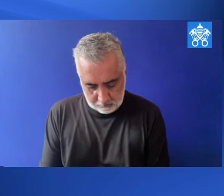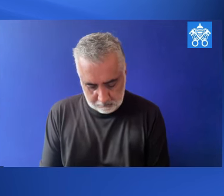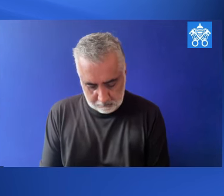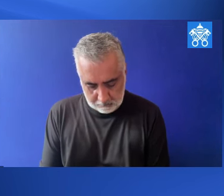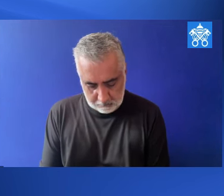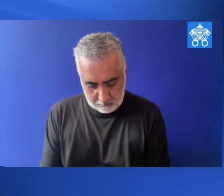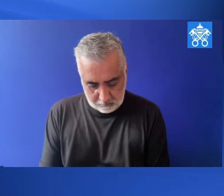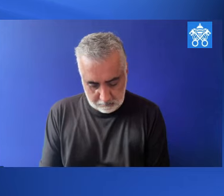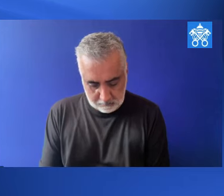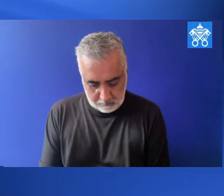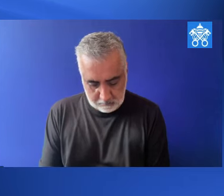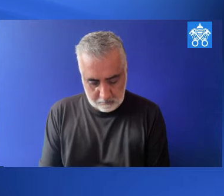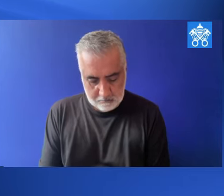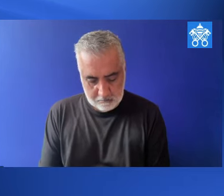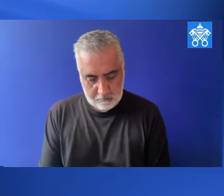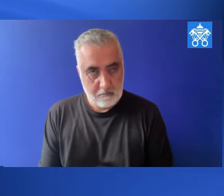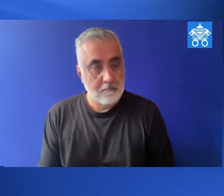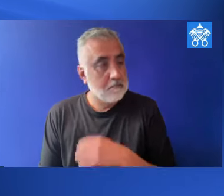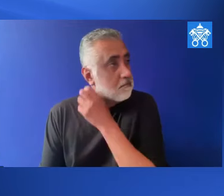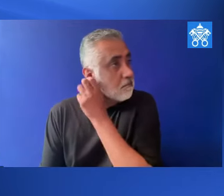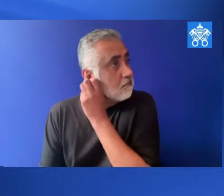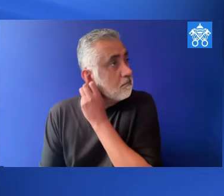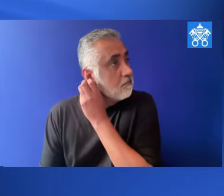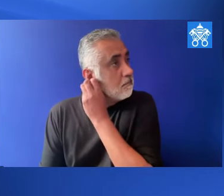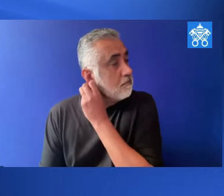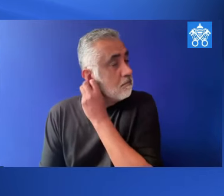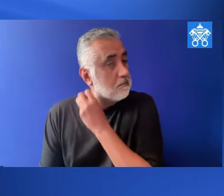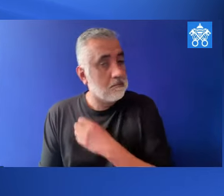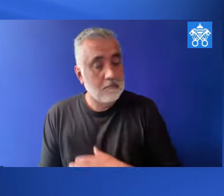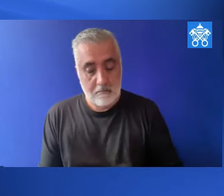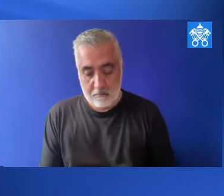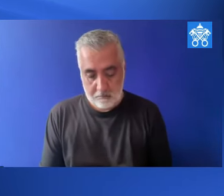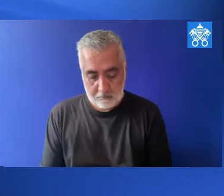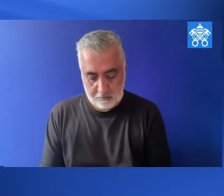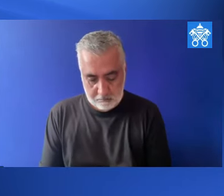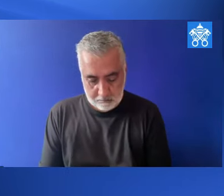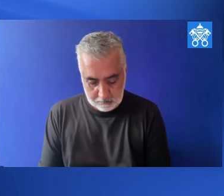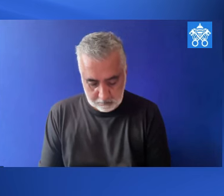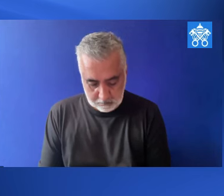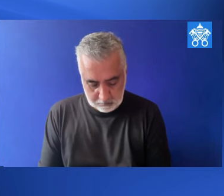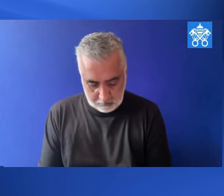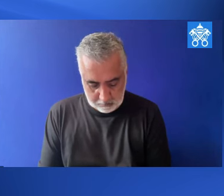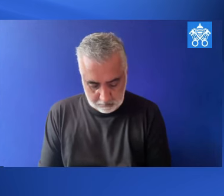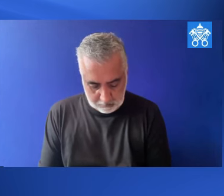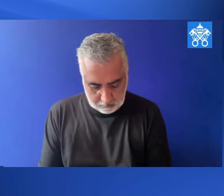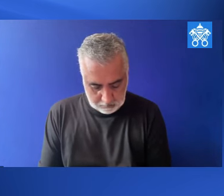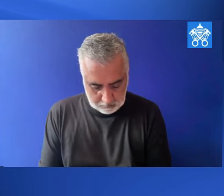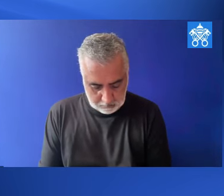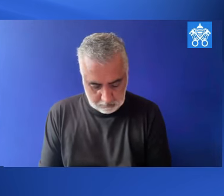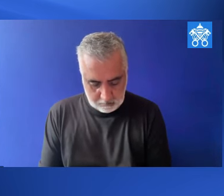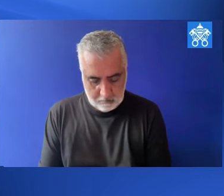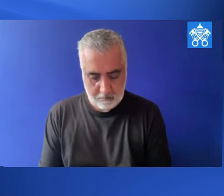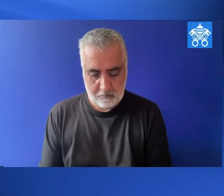vies. Maintenant, le Saint-Père va saluer en italien les fidèles de langue française.